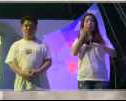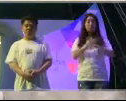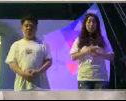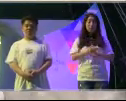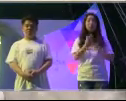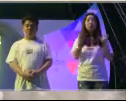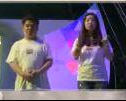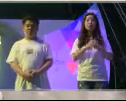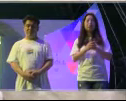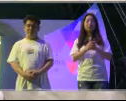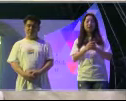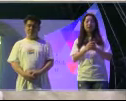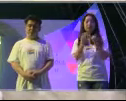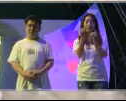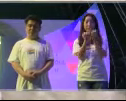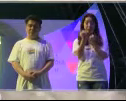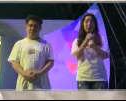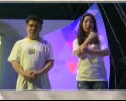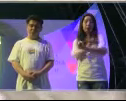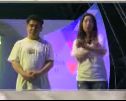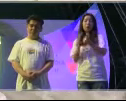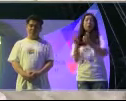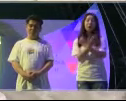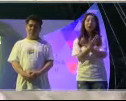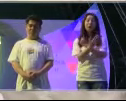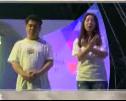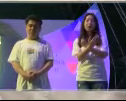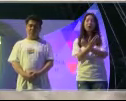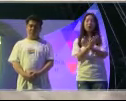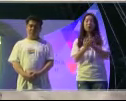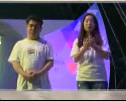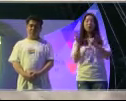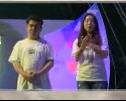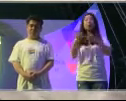인권 보장 없는 인권의 완성은 허구입니다